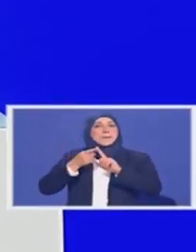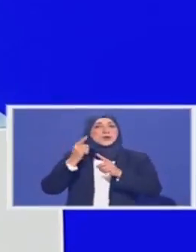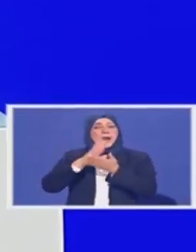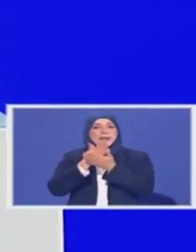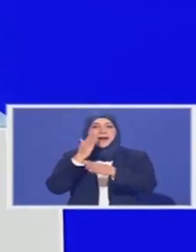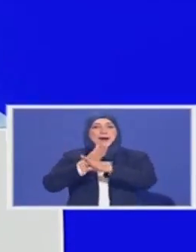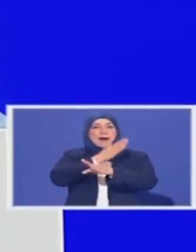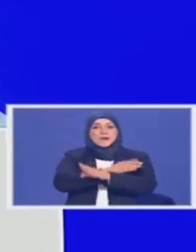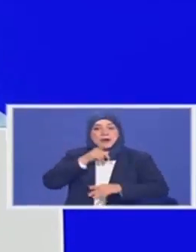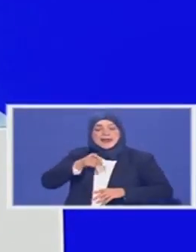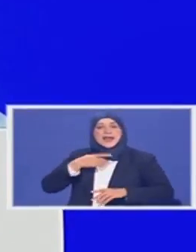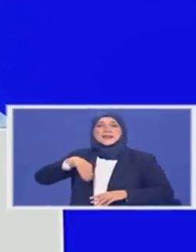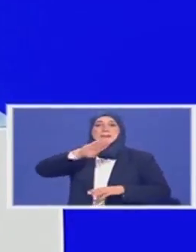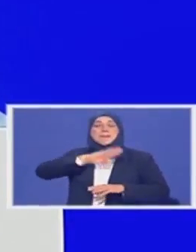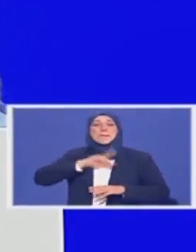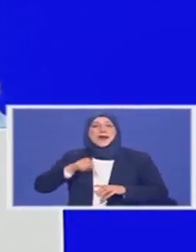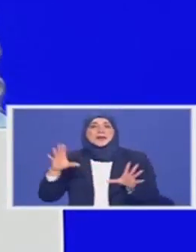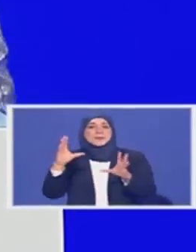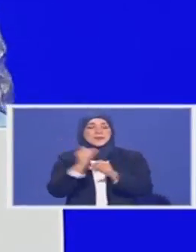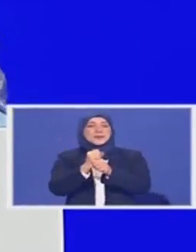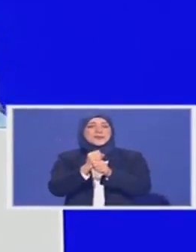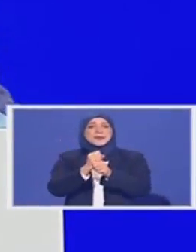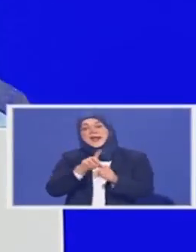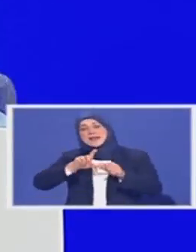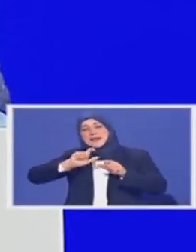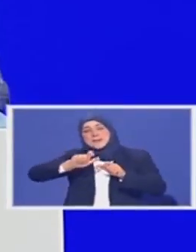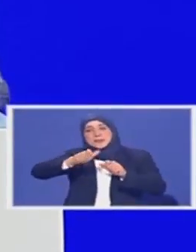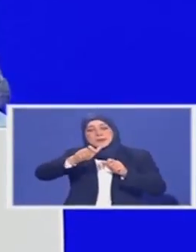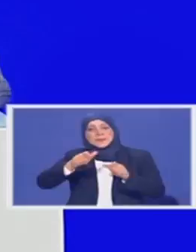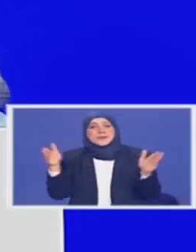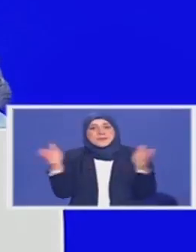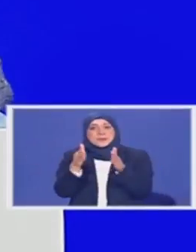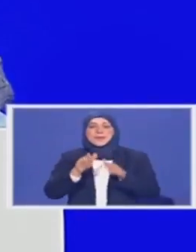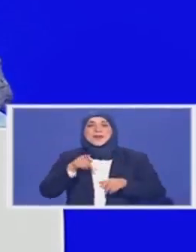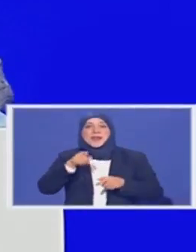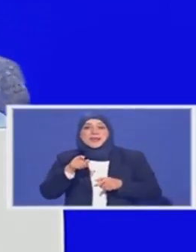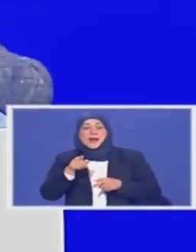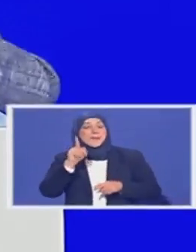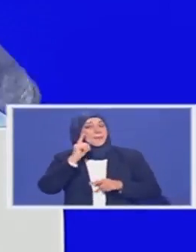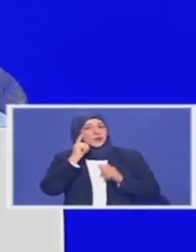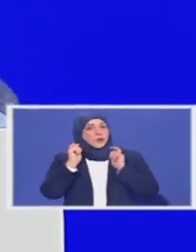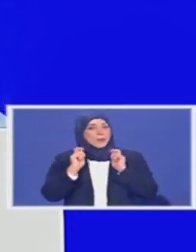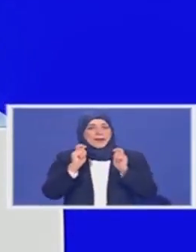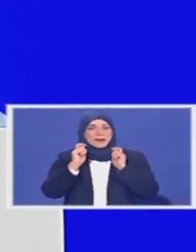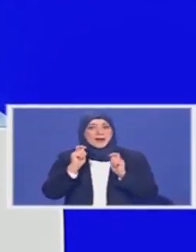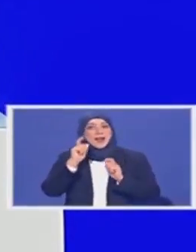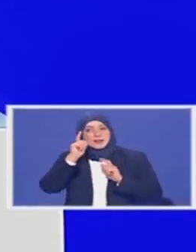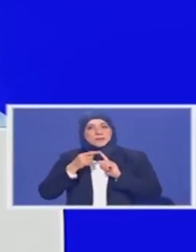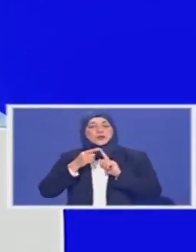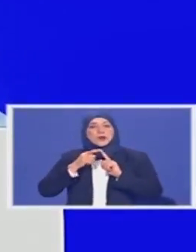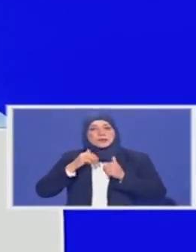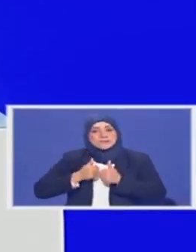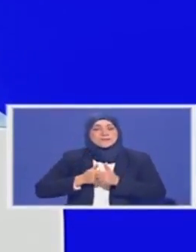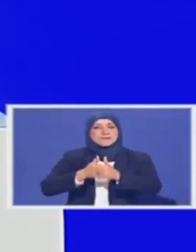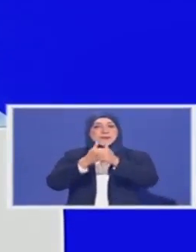خلتنا أن نتحكم في هذا الوباء إلى حد ما. ولكن هذا ما يمنعش أنه يجب أن نتواصلوا